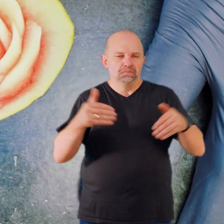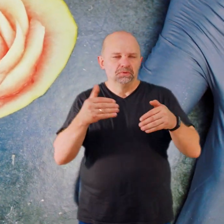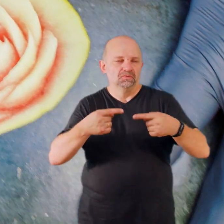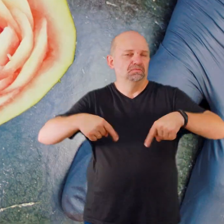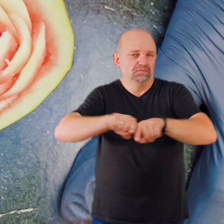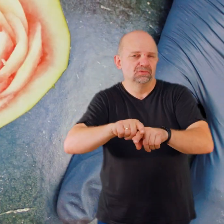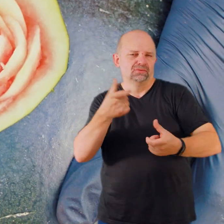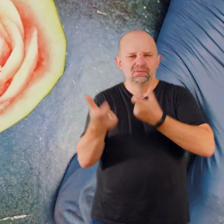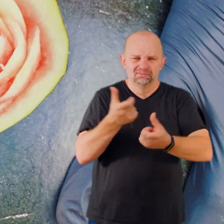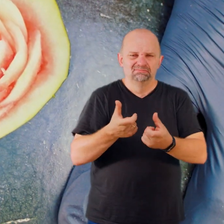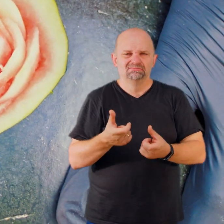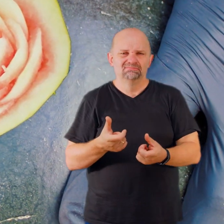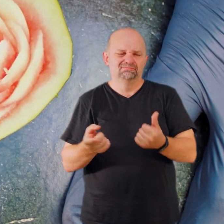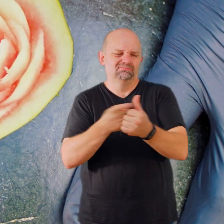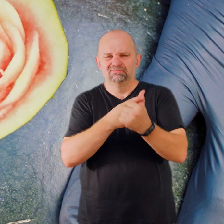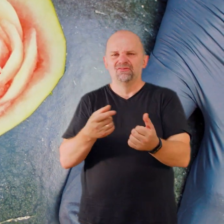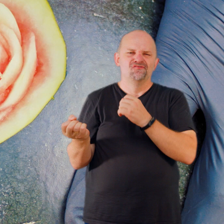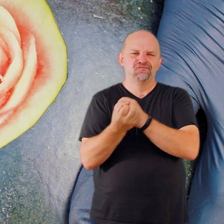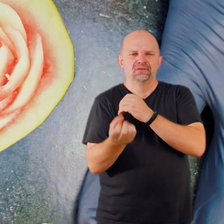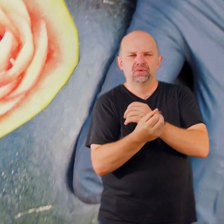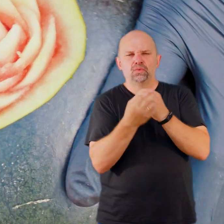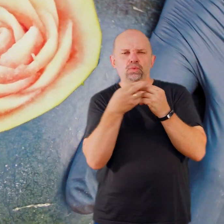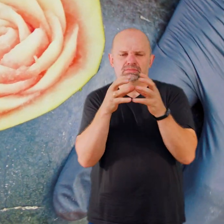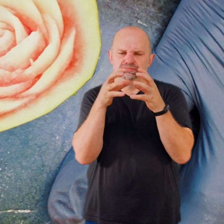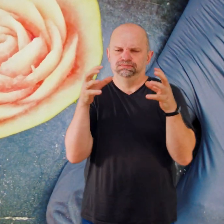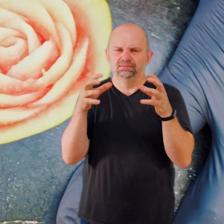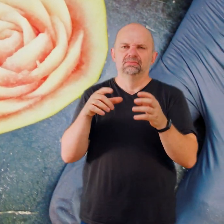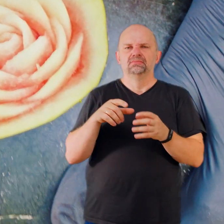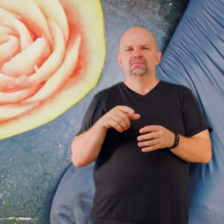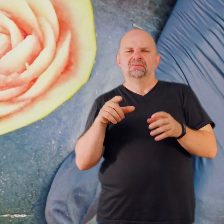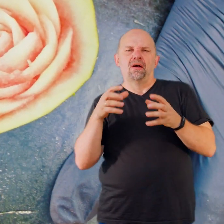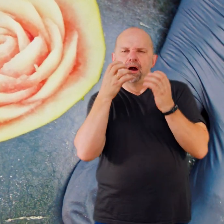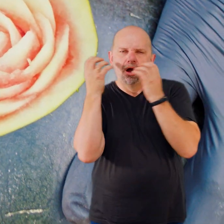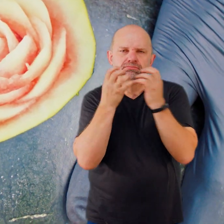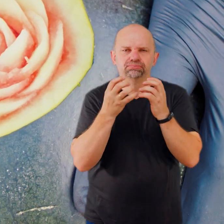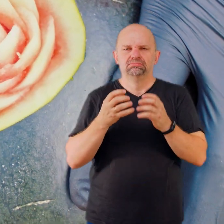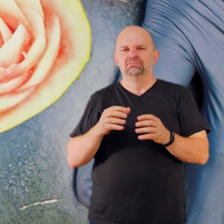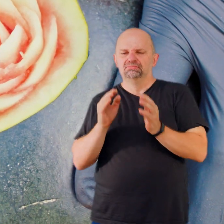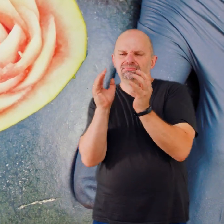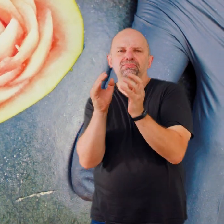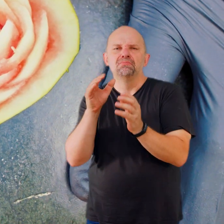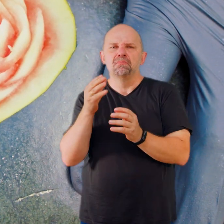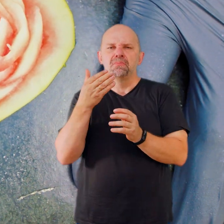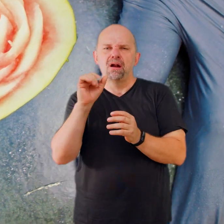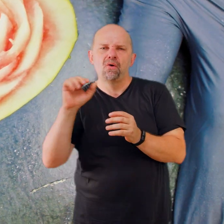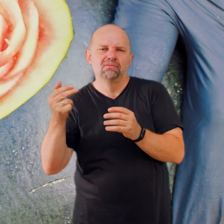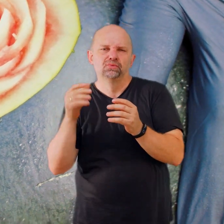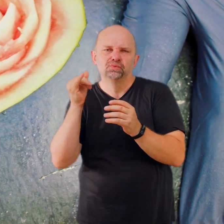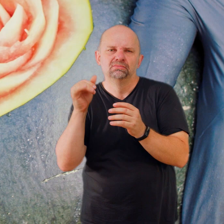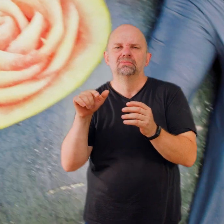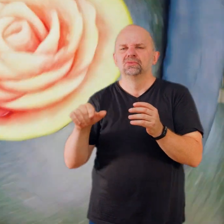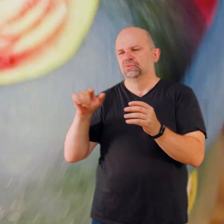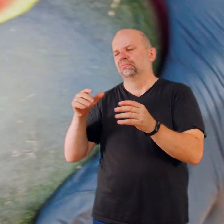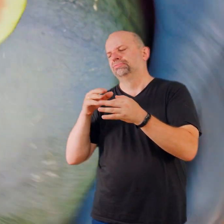Ok. Już widać taką fajną naszą głębię tej czerwieni. No, coraz większe cięcia, coraz większe płatki